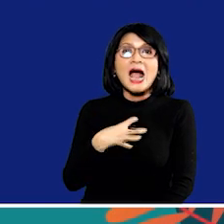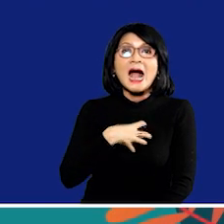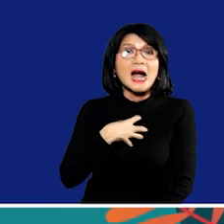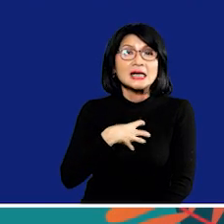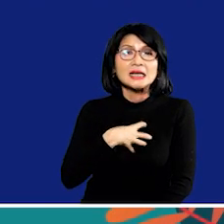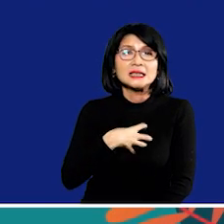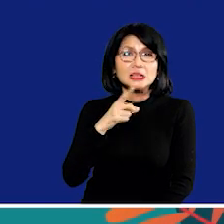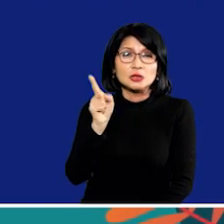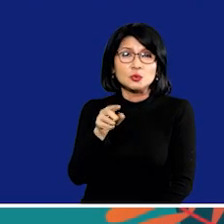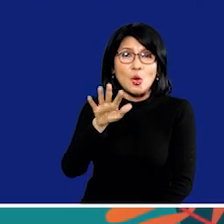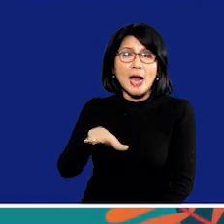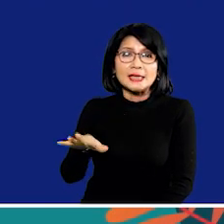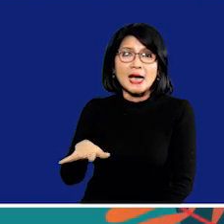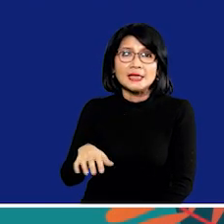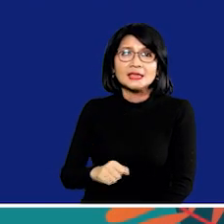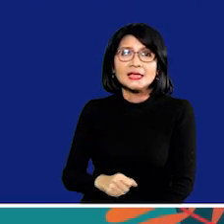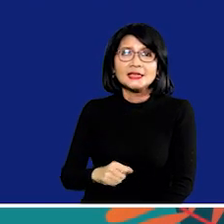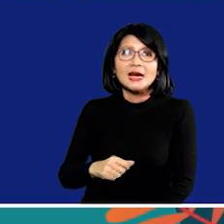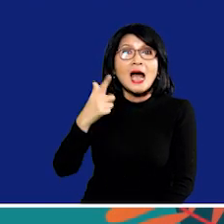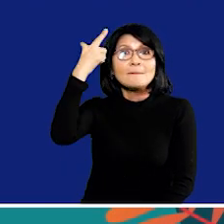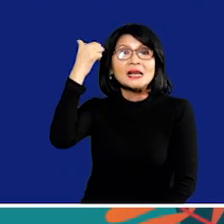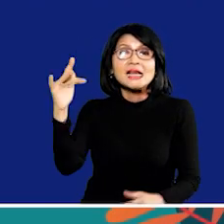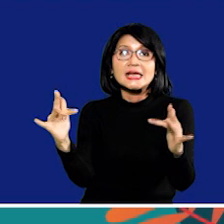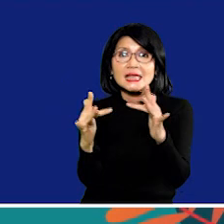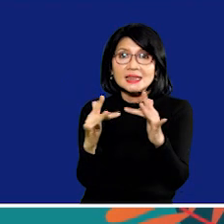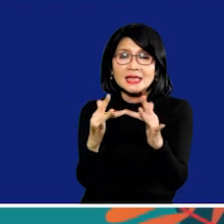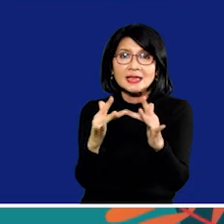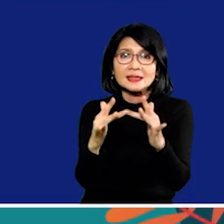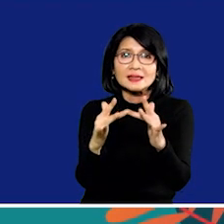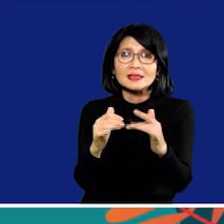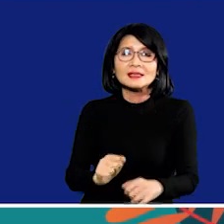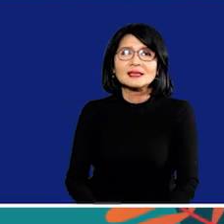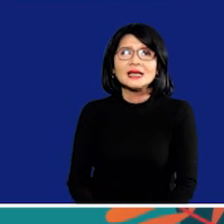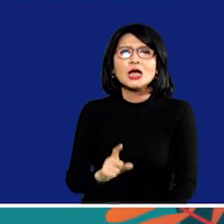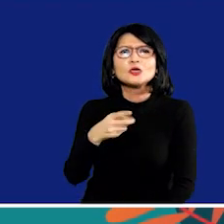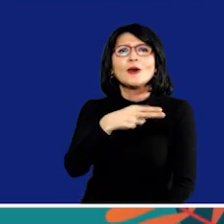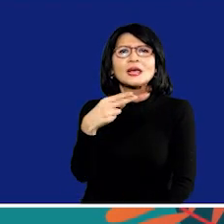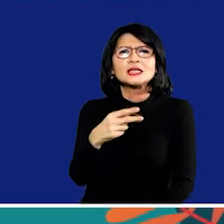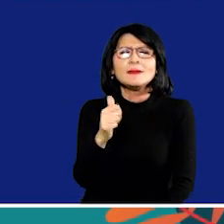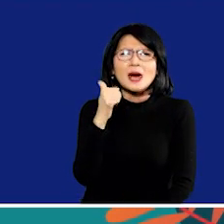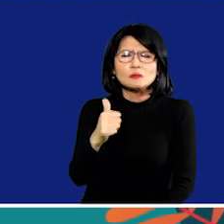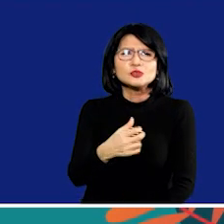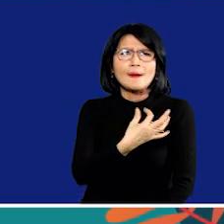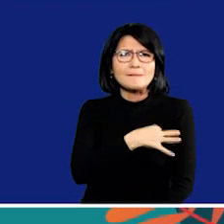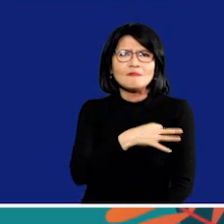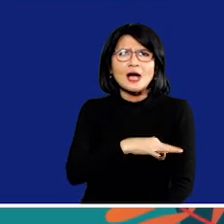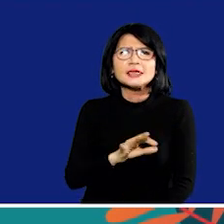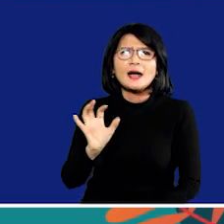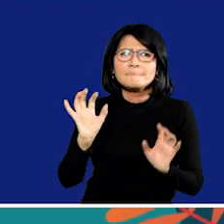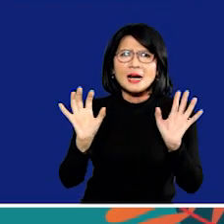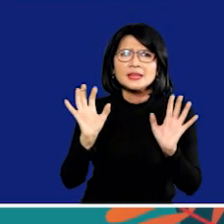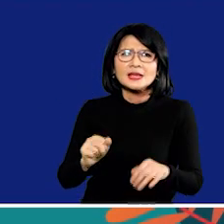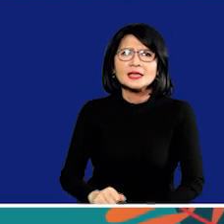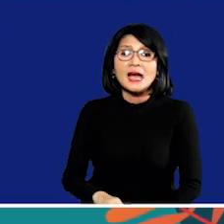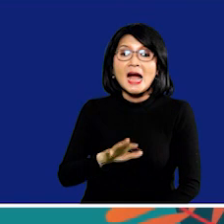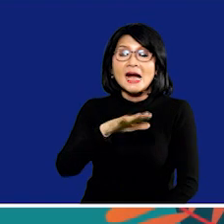karakter itu kan anak-anak belajarnya secara jarak jauh, jadi memang sangat bermanfaat banget. Di sini